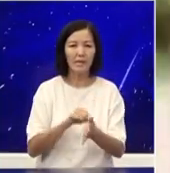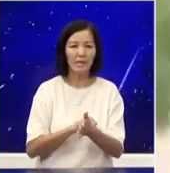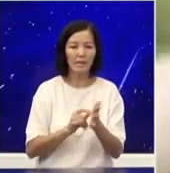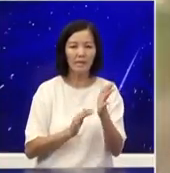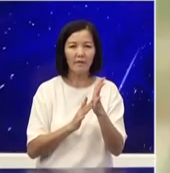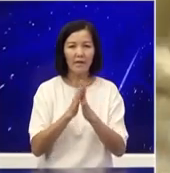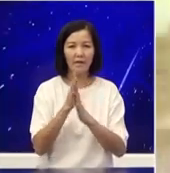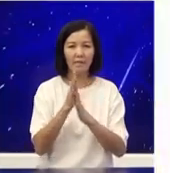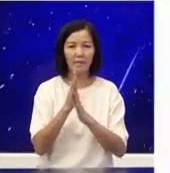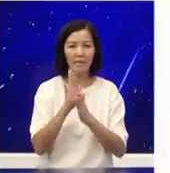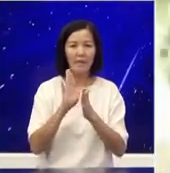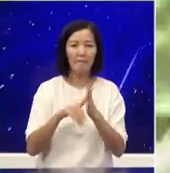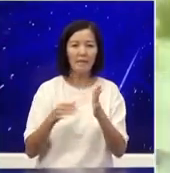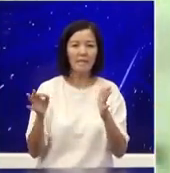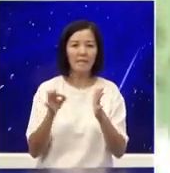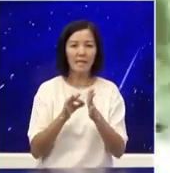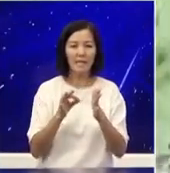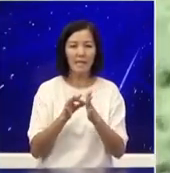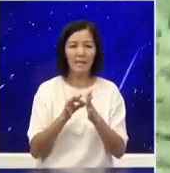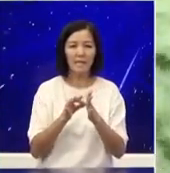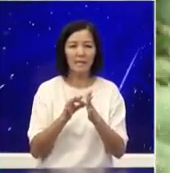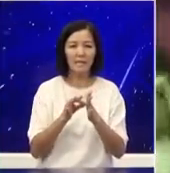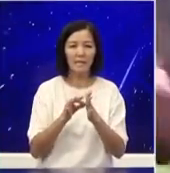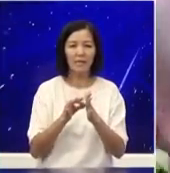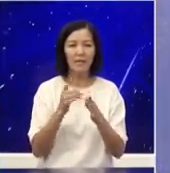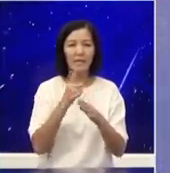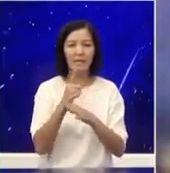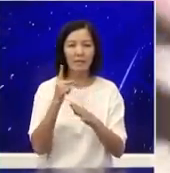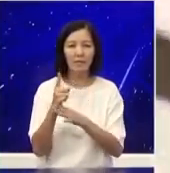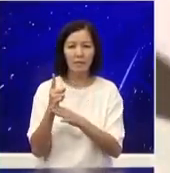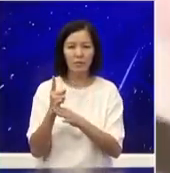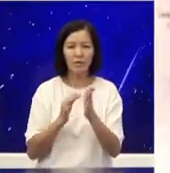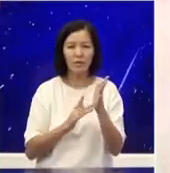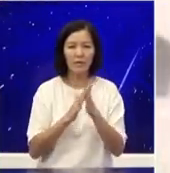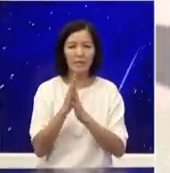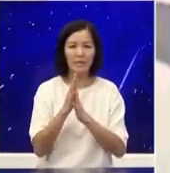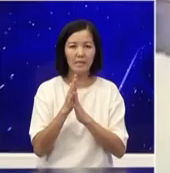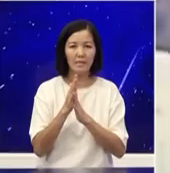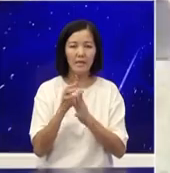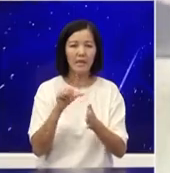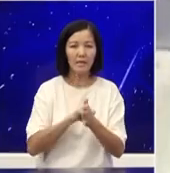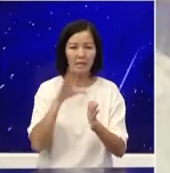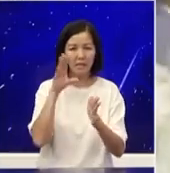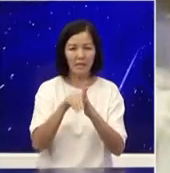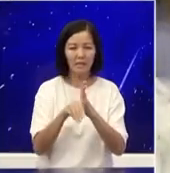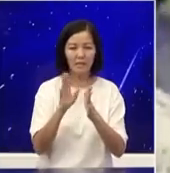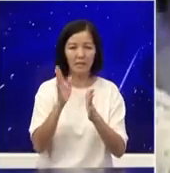наркотическими средствами без цели сбыта и незаконное культивирование запрещенных к возделыванию растений, содержащих наркотические